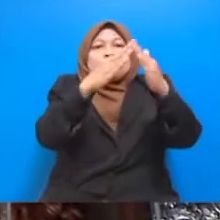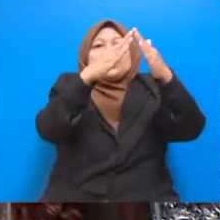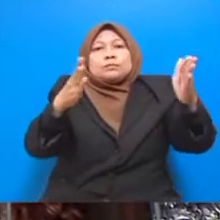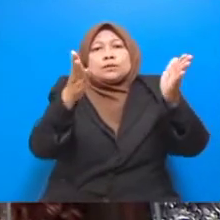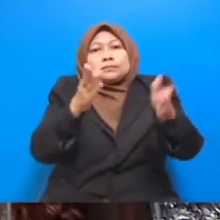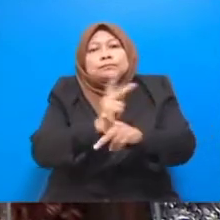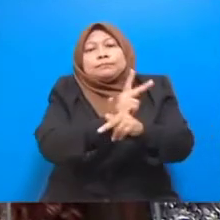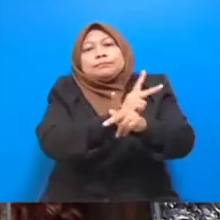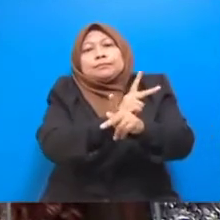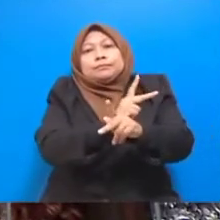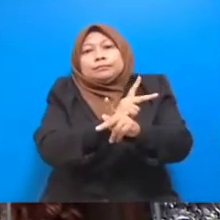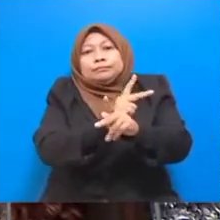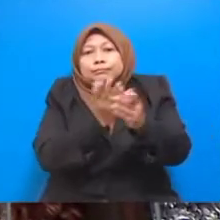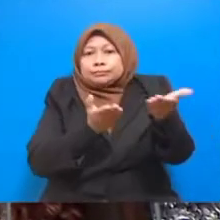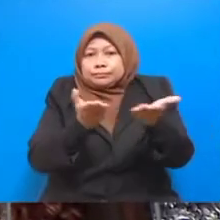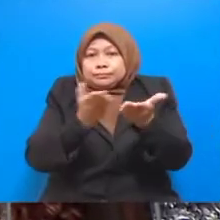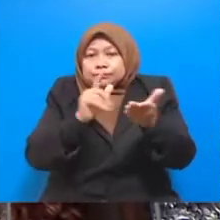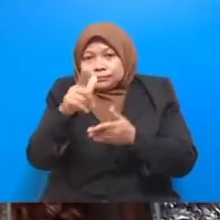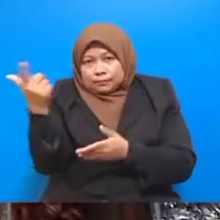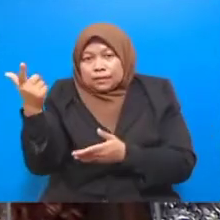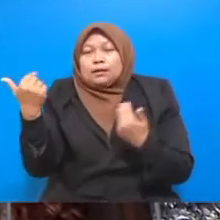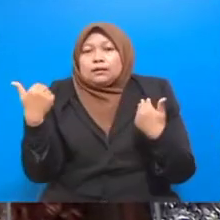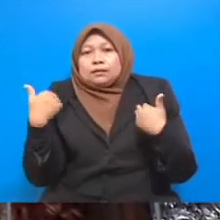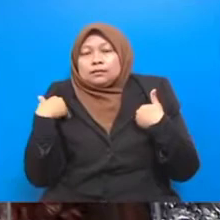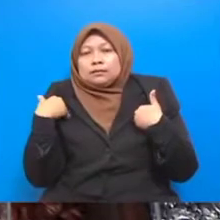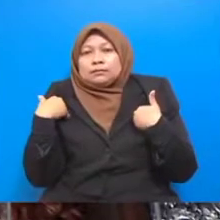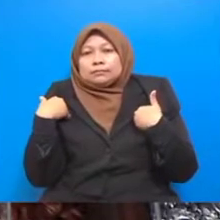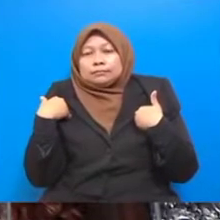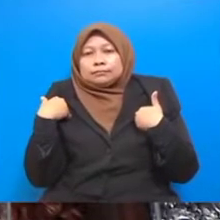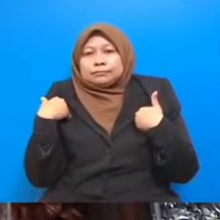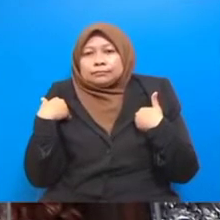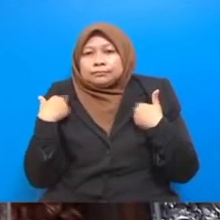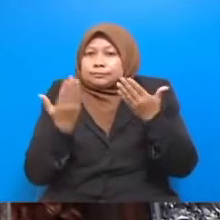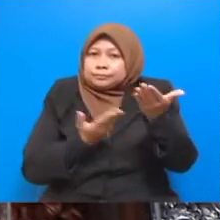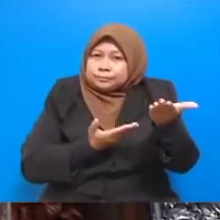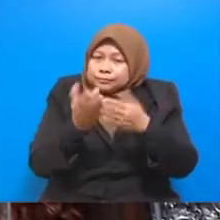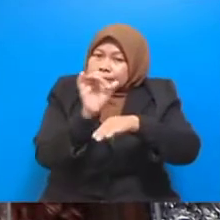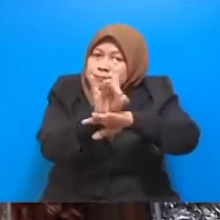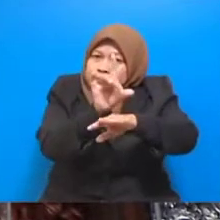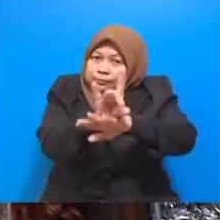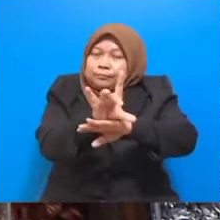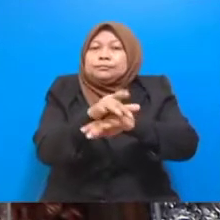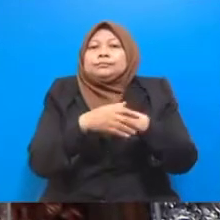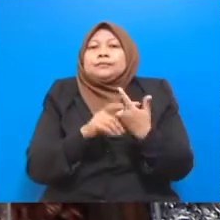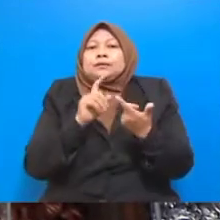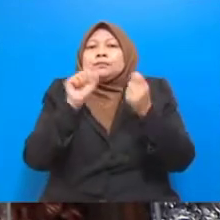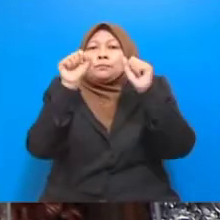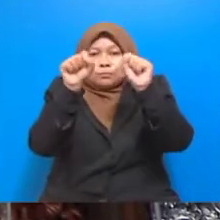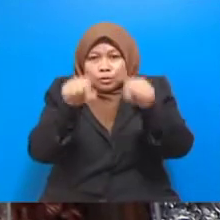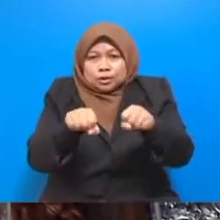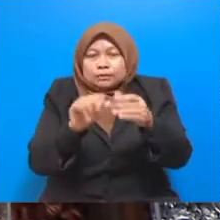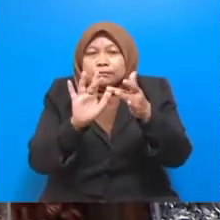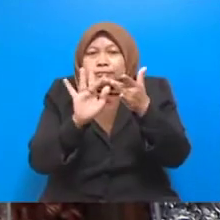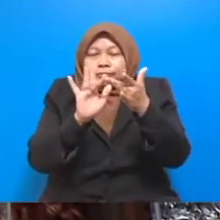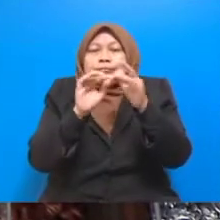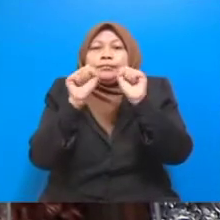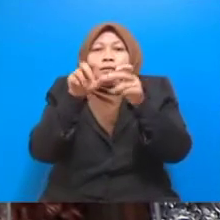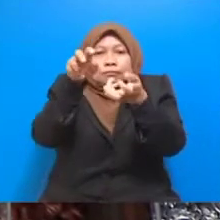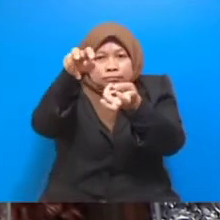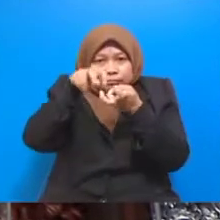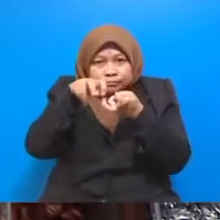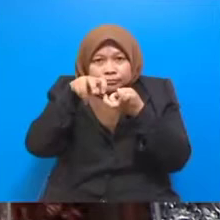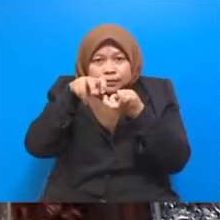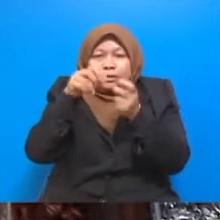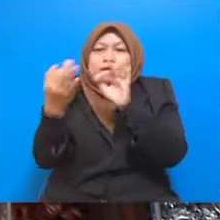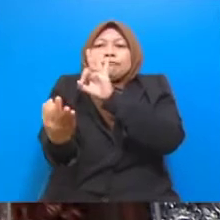perlindungan antar primata lain turut diberikan kepada bangsa ialah hikmat konseling yang boleh diakses ken sama ada secara